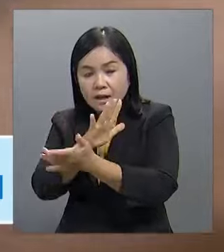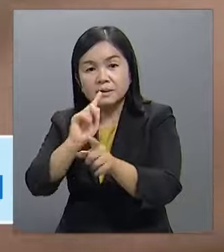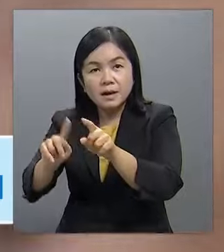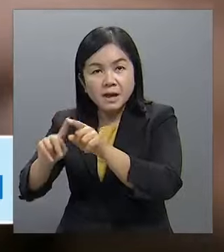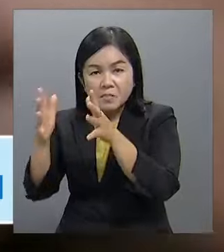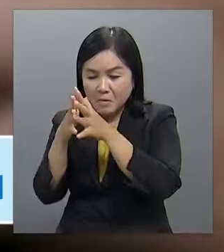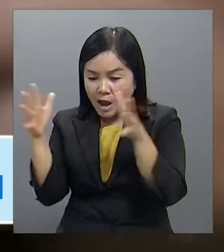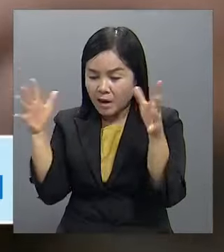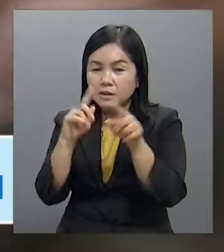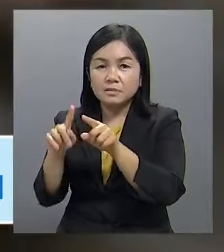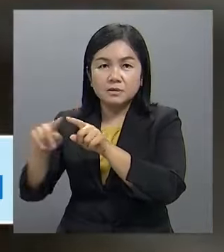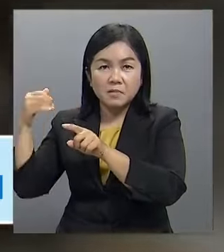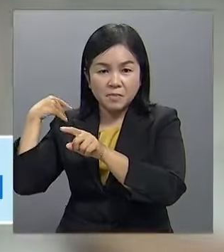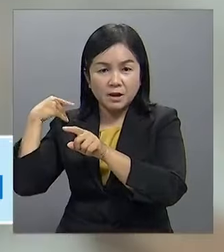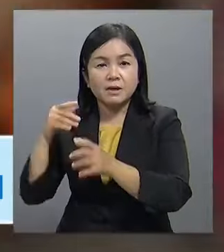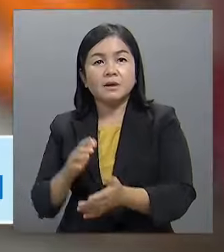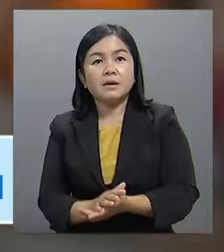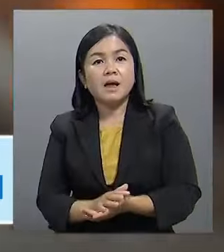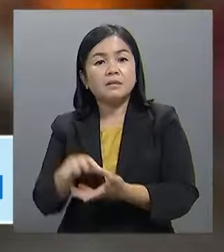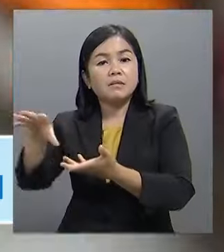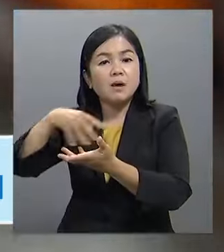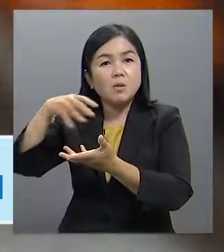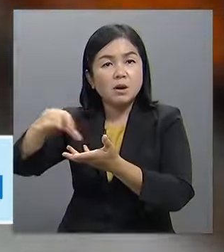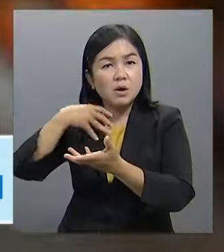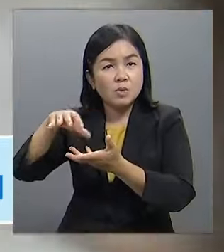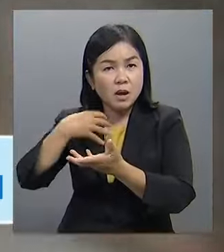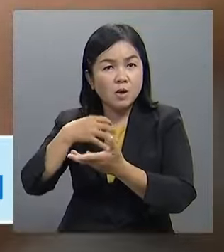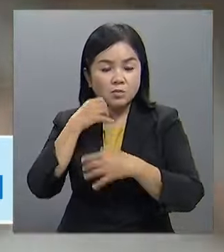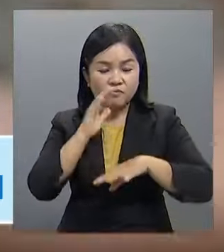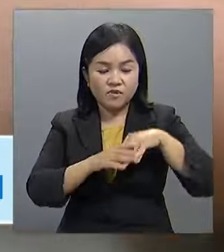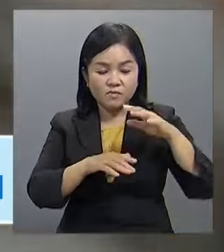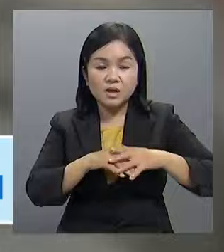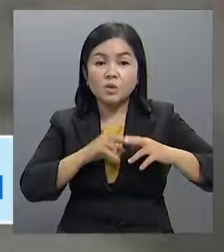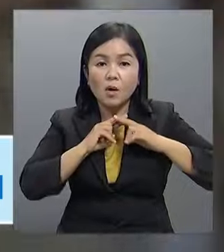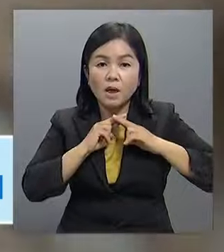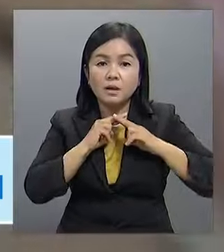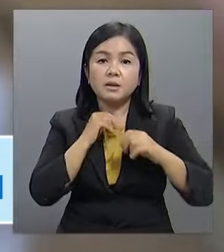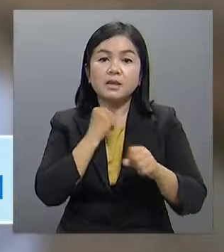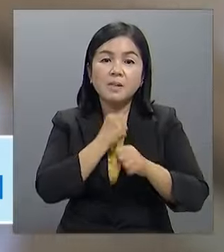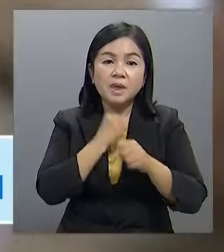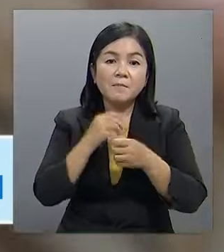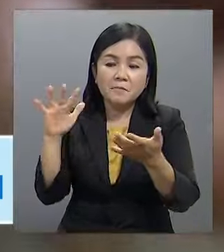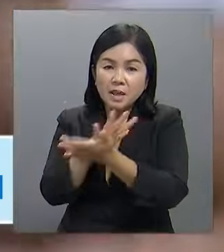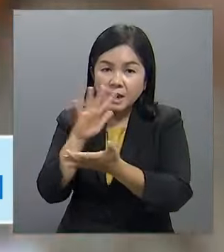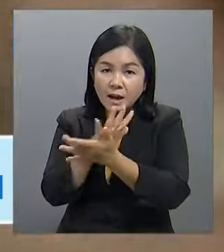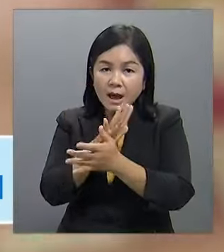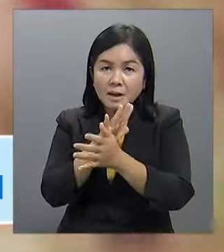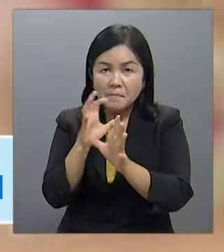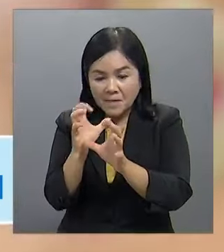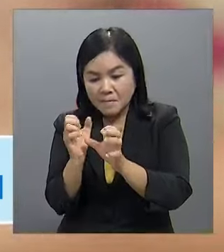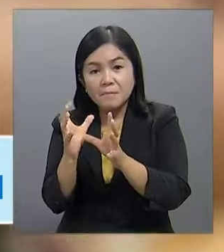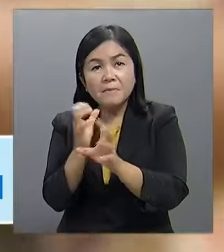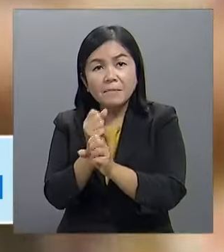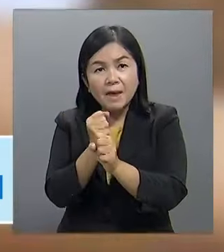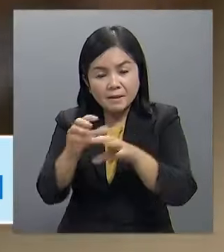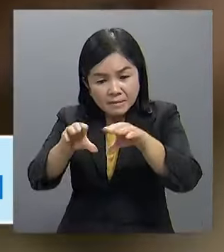ครับยุ้ย ทีนี้คุณตาลเล่าให้ฟังเพิ่มเติมว่างานที่ทำไม่ได้มีแค่งานเปเปอร์มาเช่อย่างเดียวค่ะเกิดมาเนี่ยบอกเลยว่าง